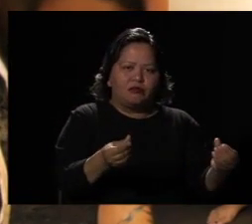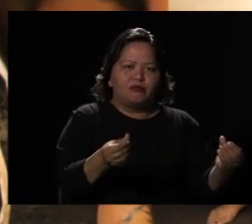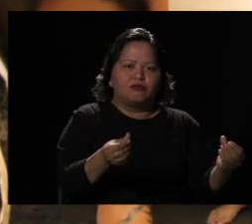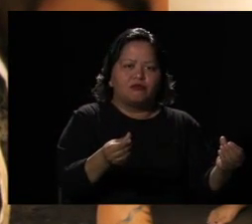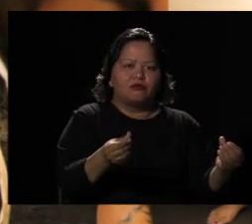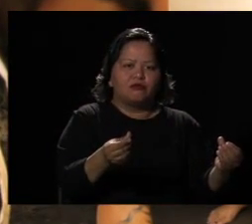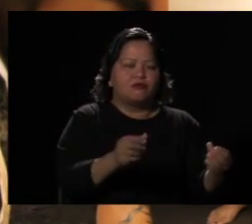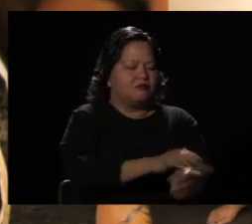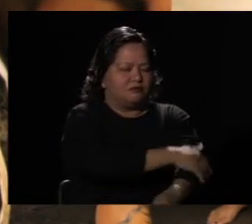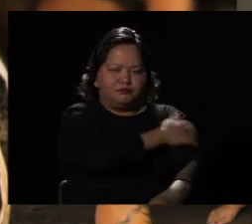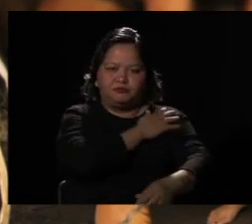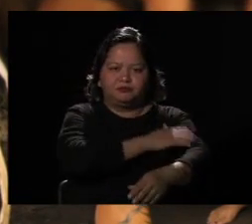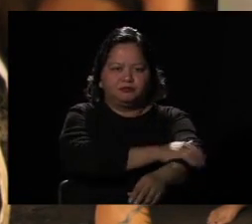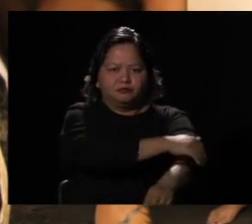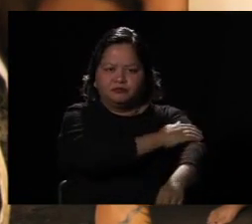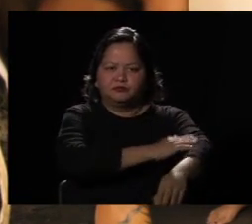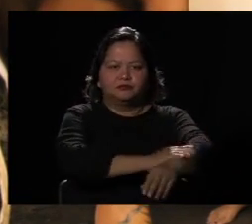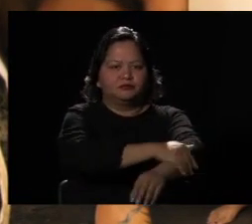palalai